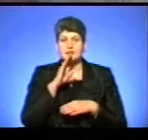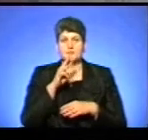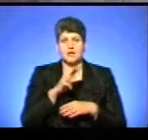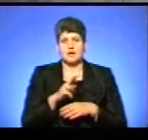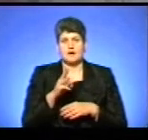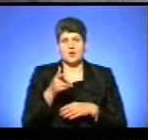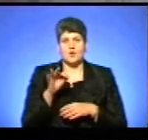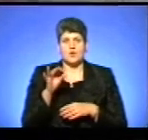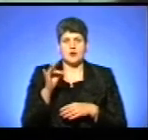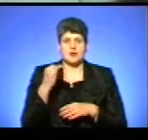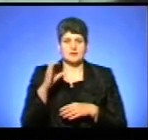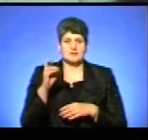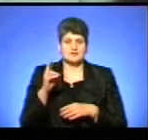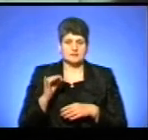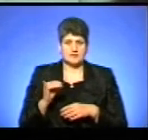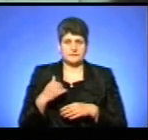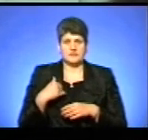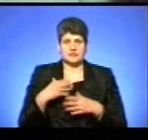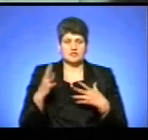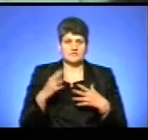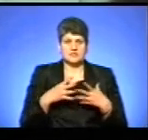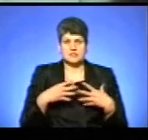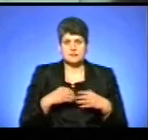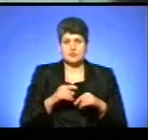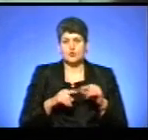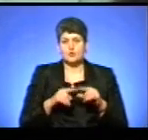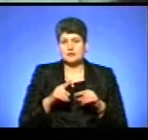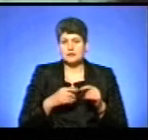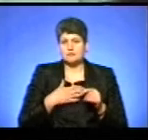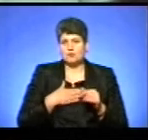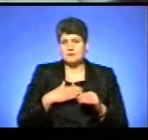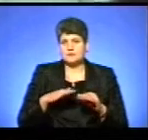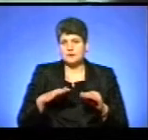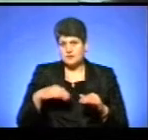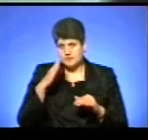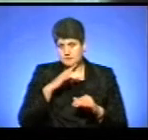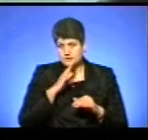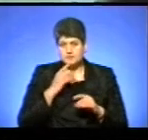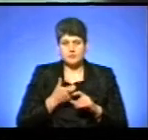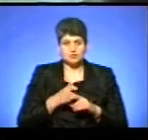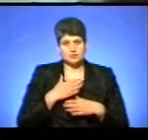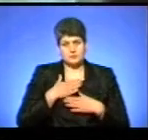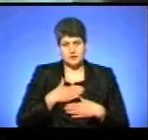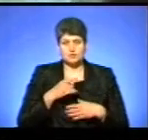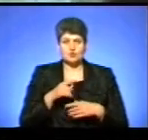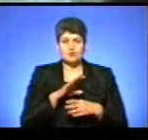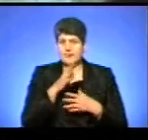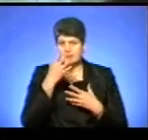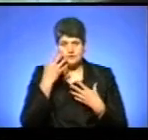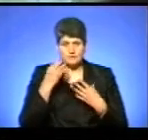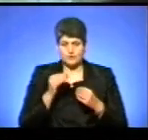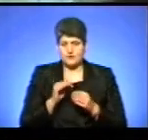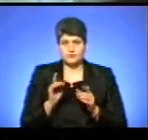Володимир. Нашій всій сім'ї, родині, моїм дітям, батькам нам дуже приємно, що його не забувають, тому